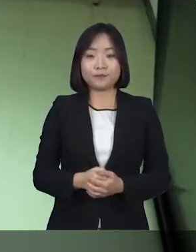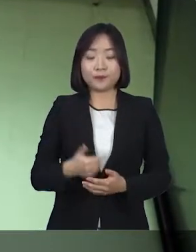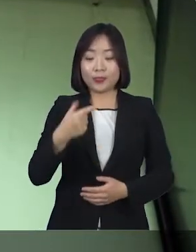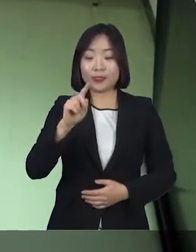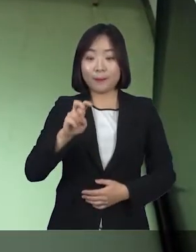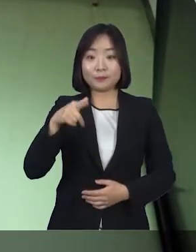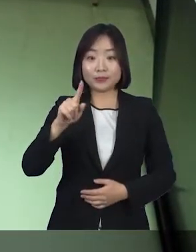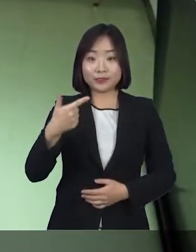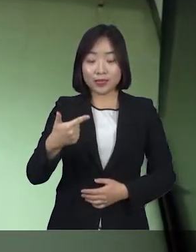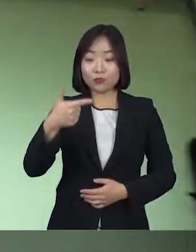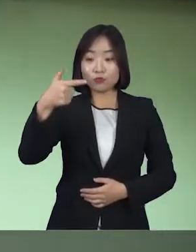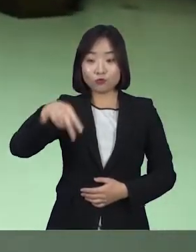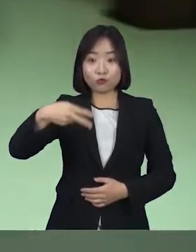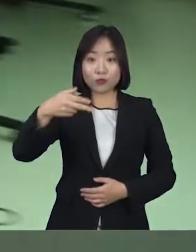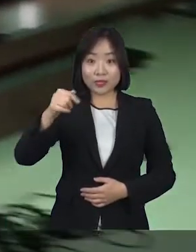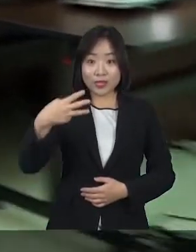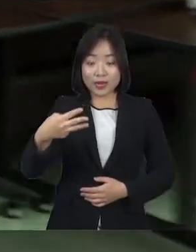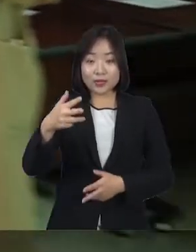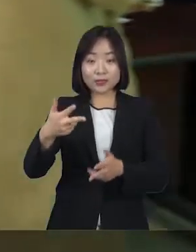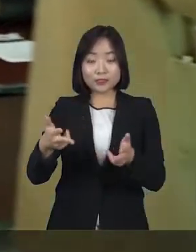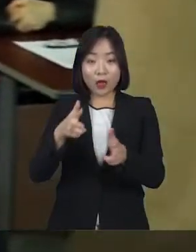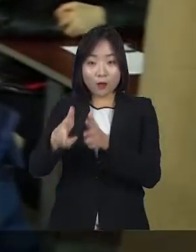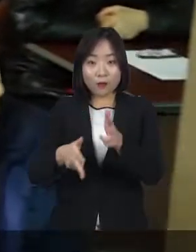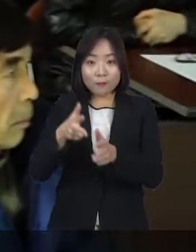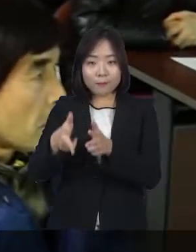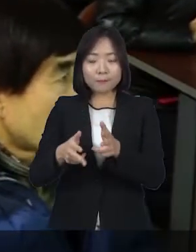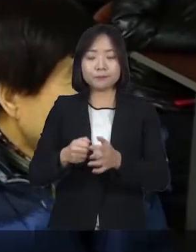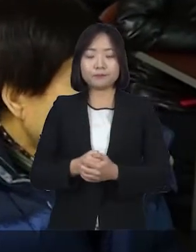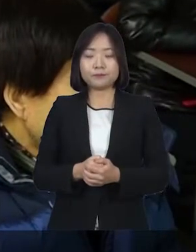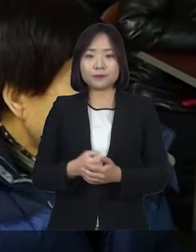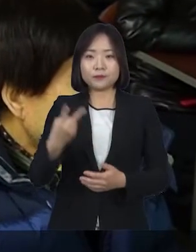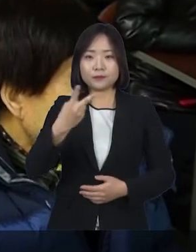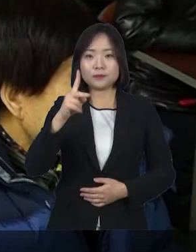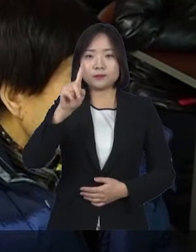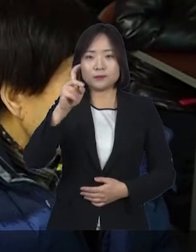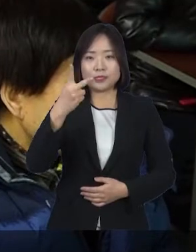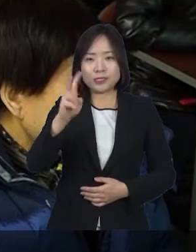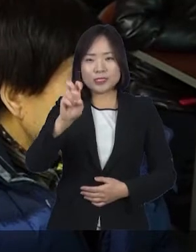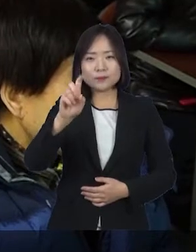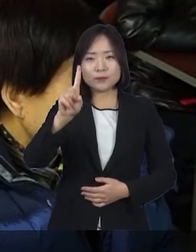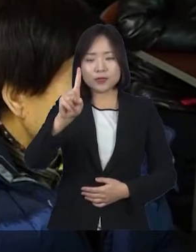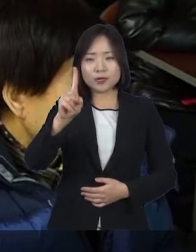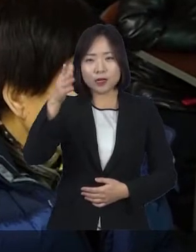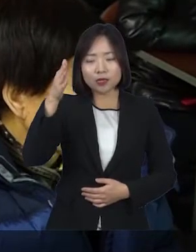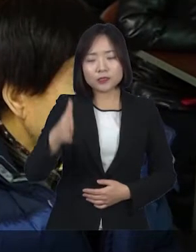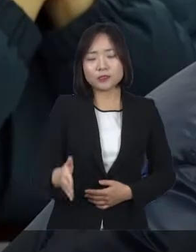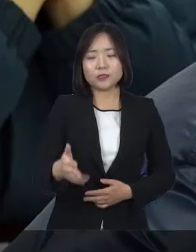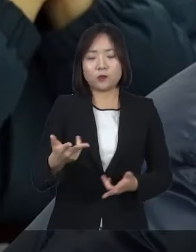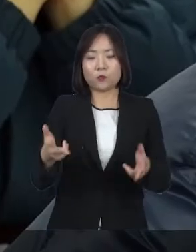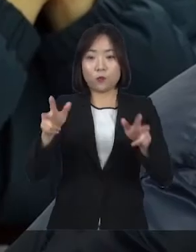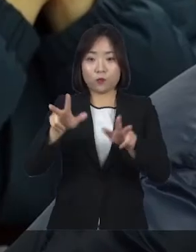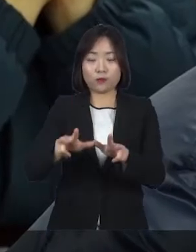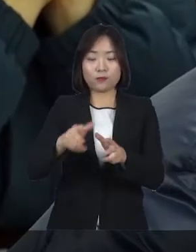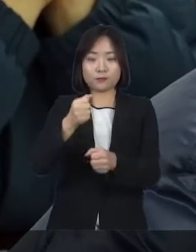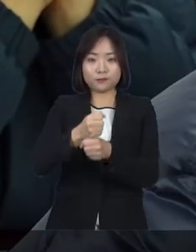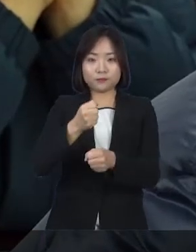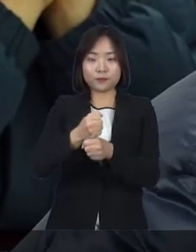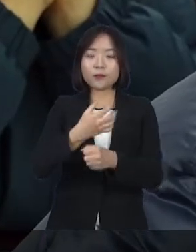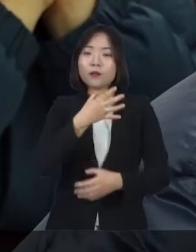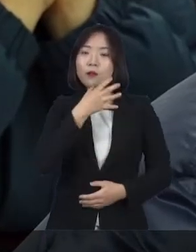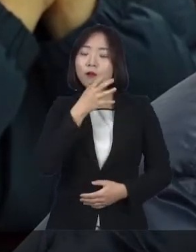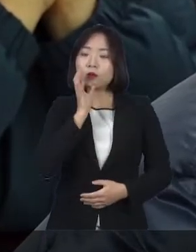남산지구 도시재생 뉴딜 사업은 일반 근린형으로 2021년까지 남산테마공원 조성, 어르신